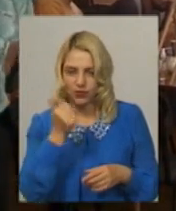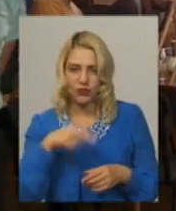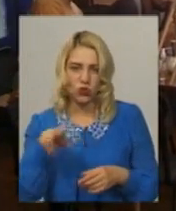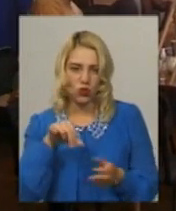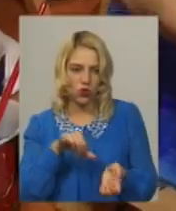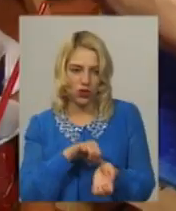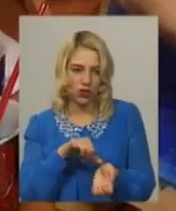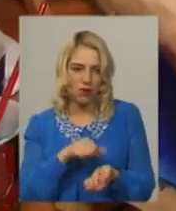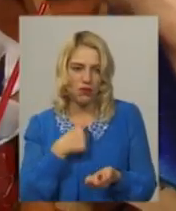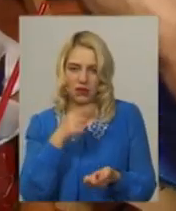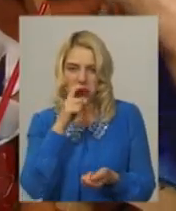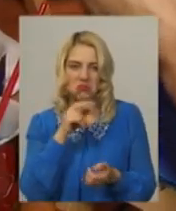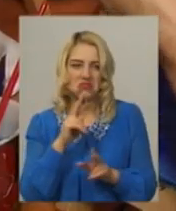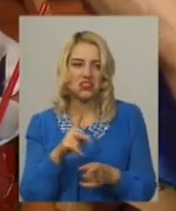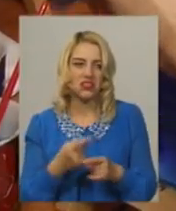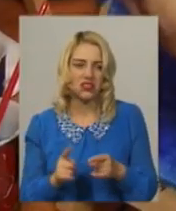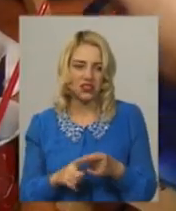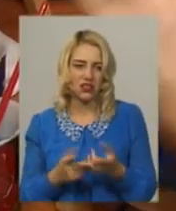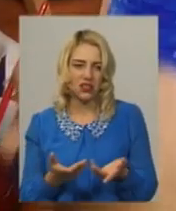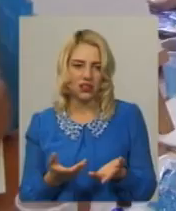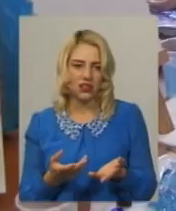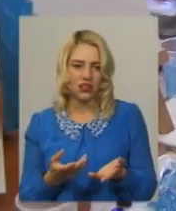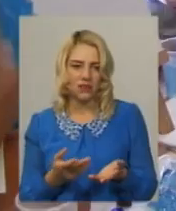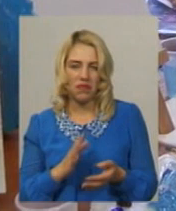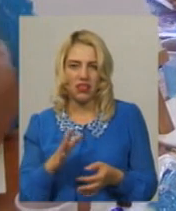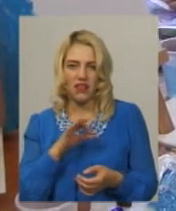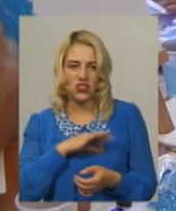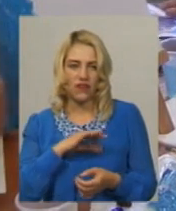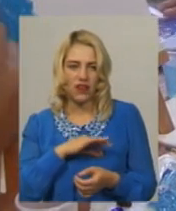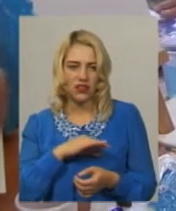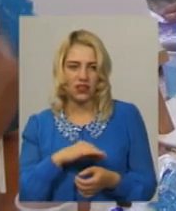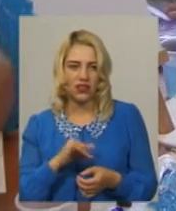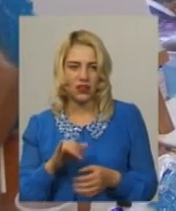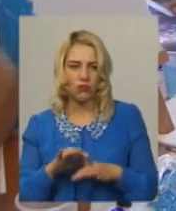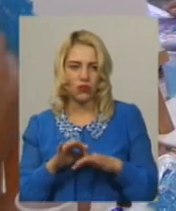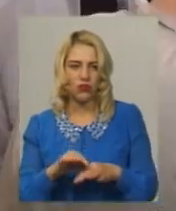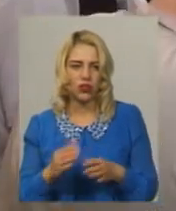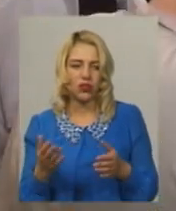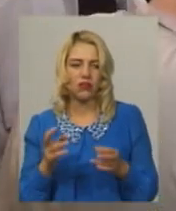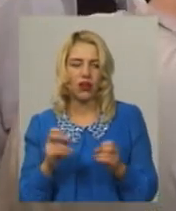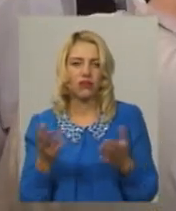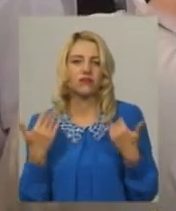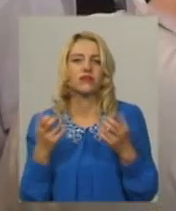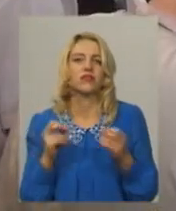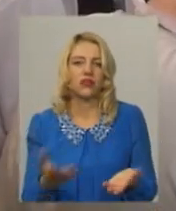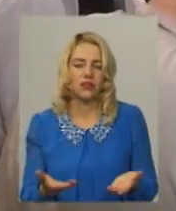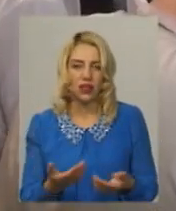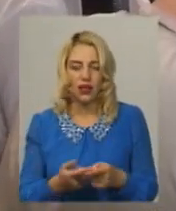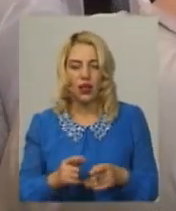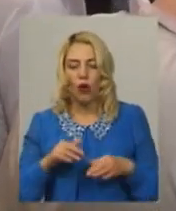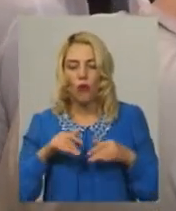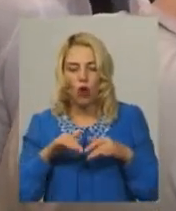було незрозуміло, як це взагалі не употребляти і проводити якось досуг. Процес